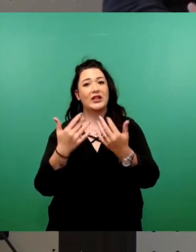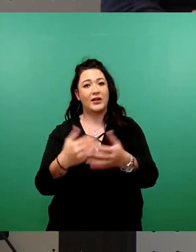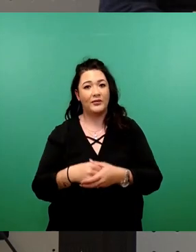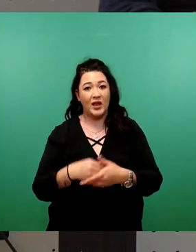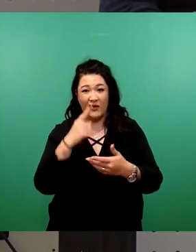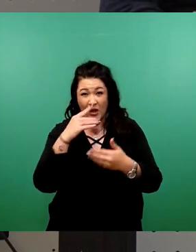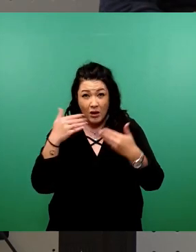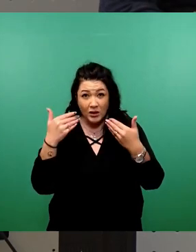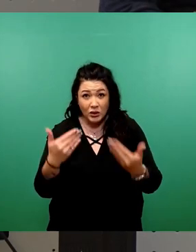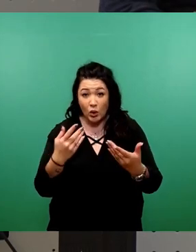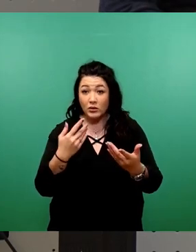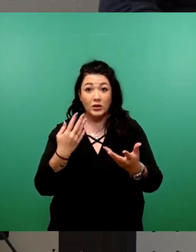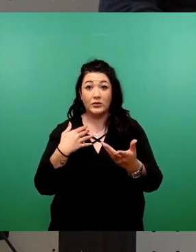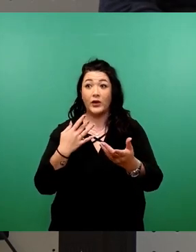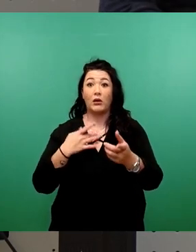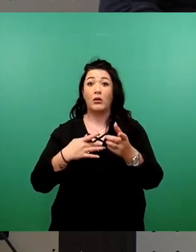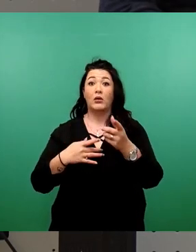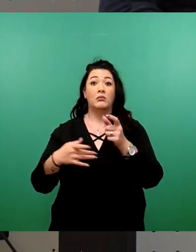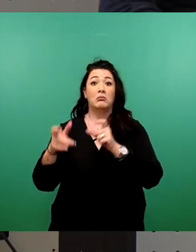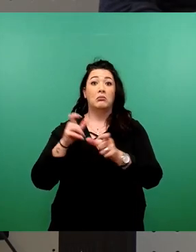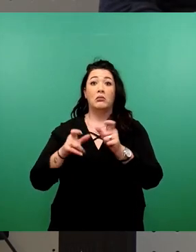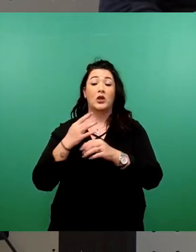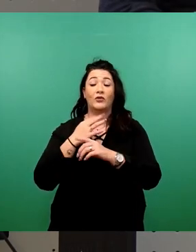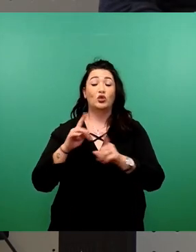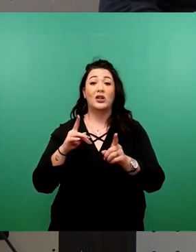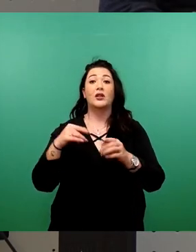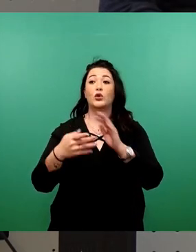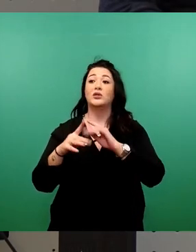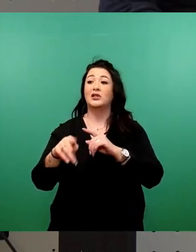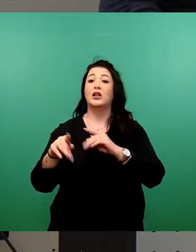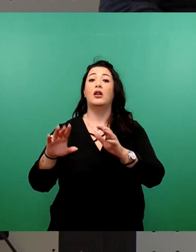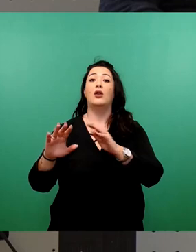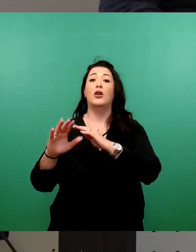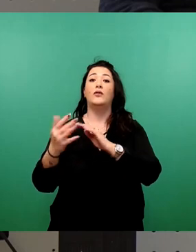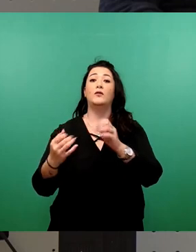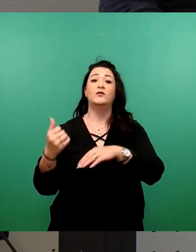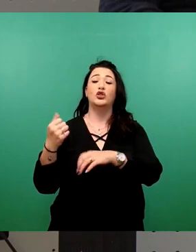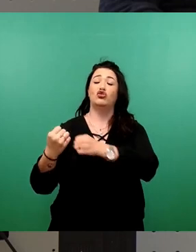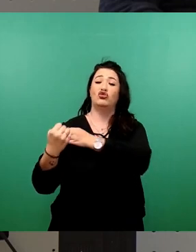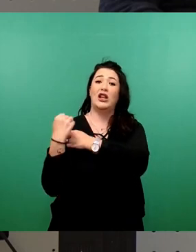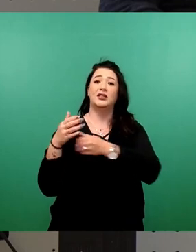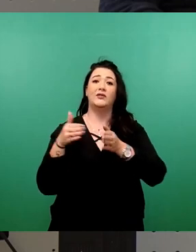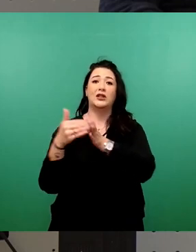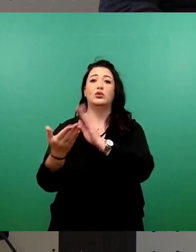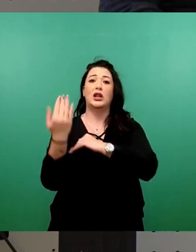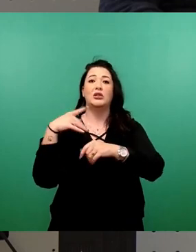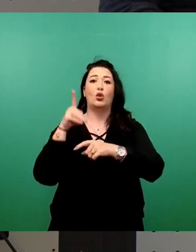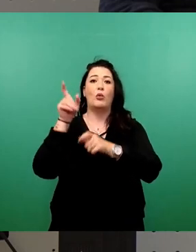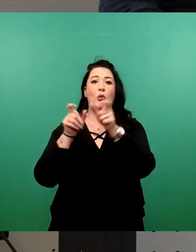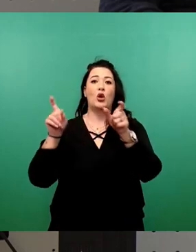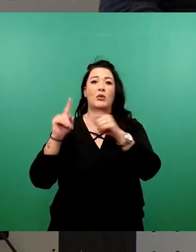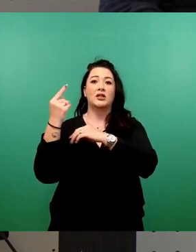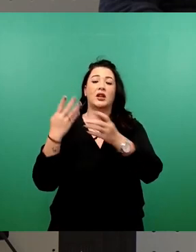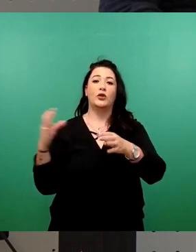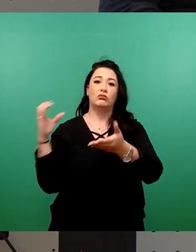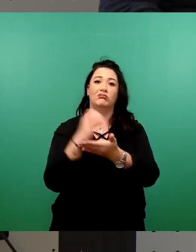in Abrede stelle, dass Herr Hilbert als Mitglied der fünftstärksten Fraktion erster Bürgermeister geworden ist, dann ist das eine höchst bedauerliche Abweichung